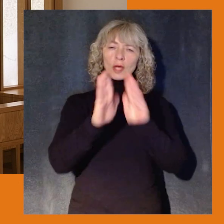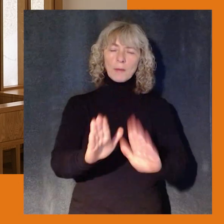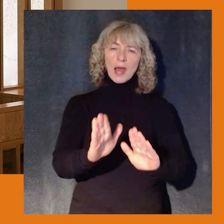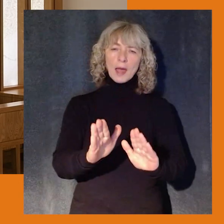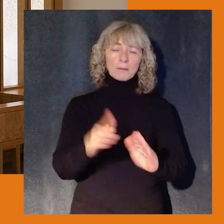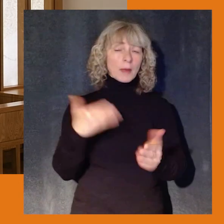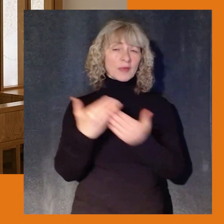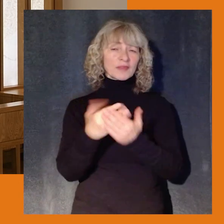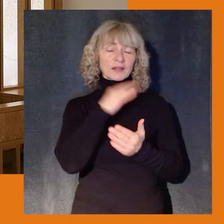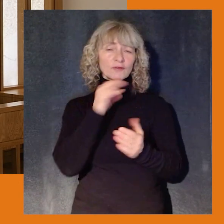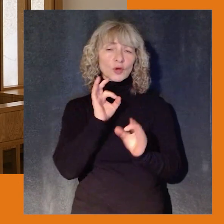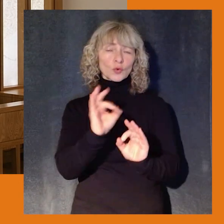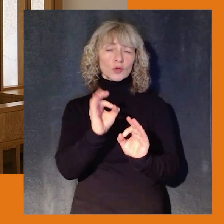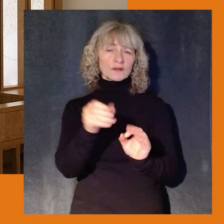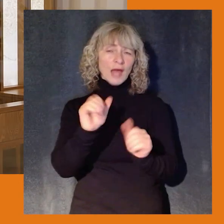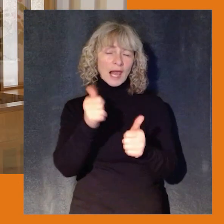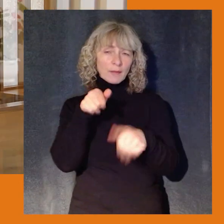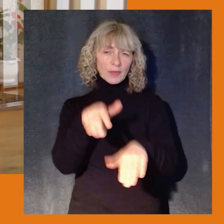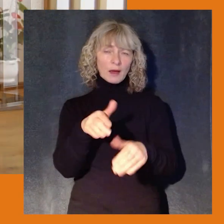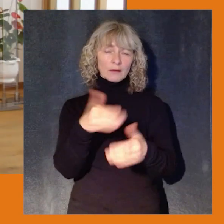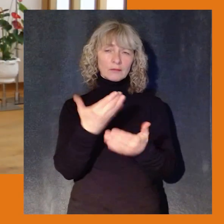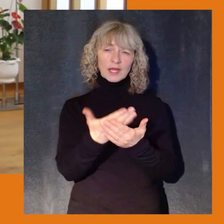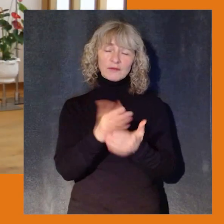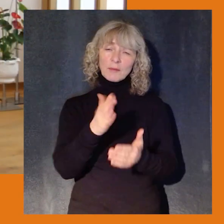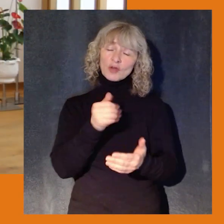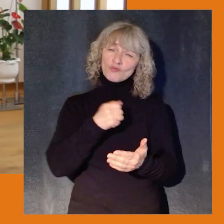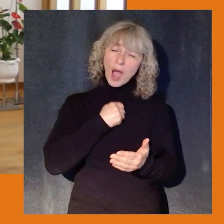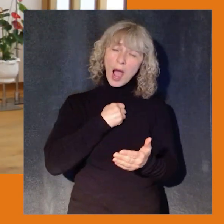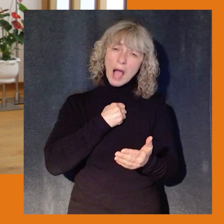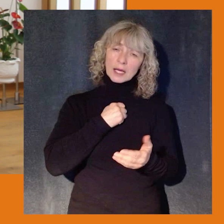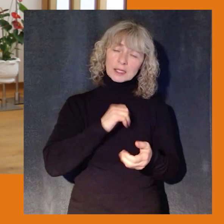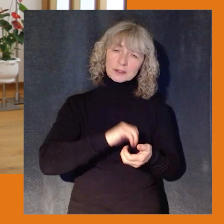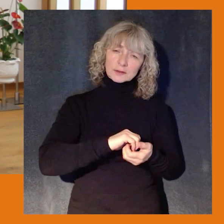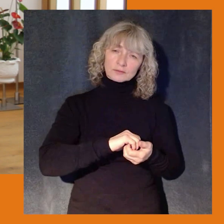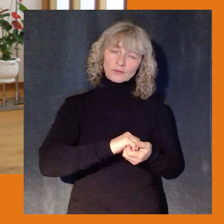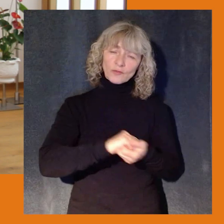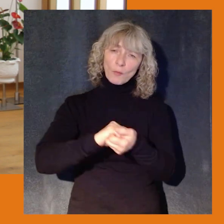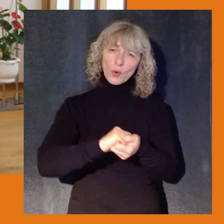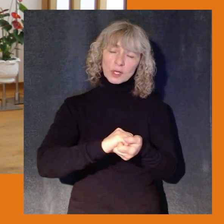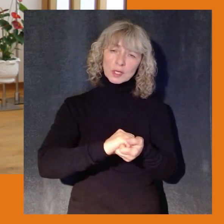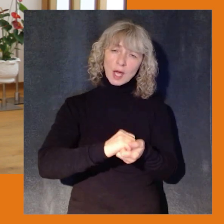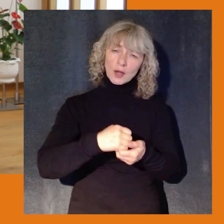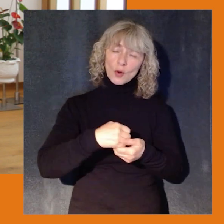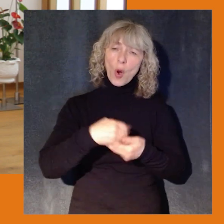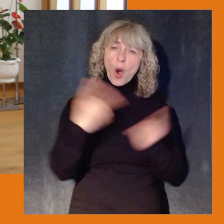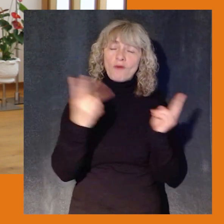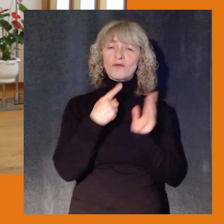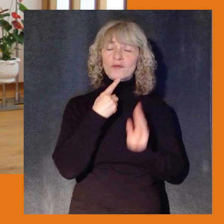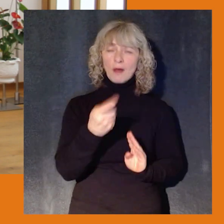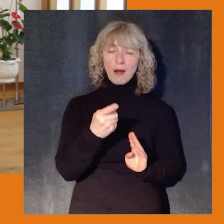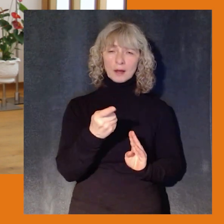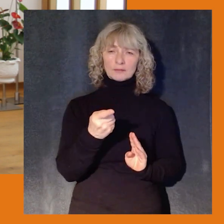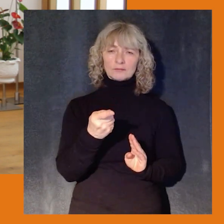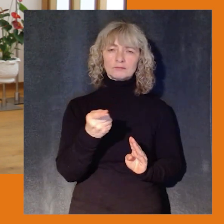in der sie auch viel Gutes erfahren haben. Sie trauen sich mitunter kaum zu sagen, dass sie sich mit ihr verbunden